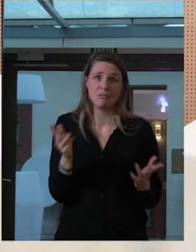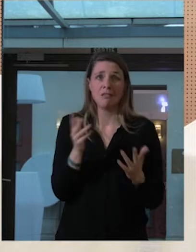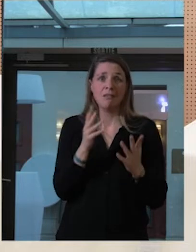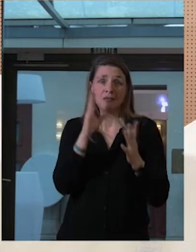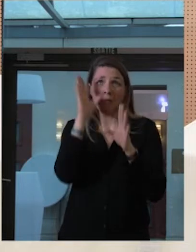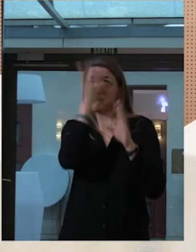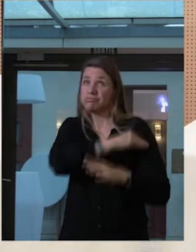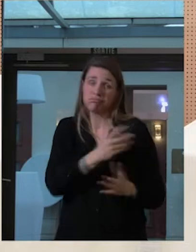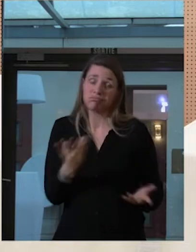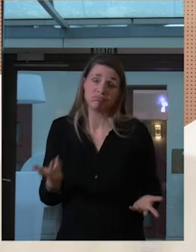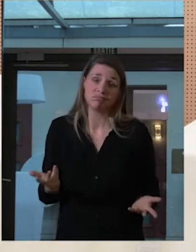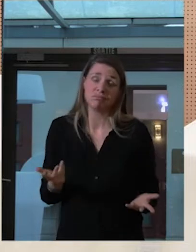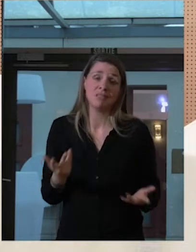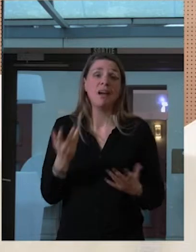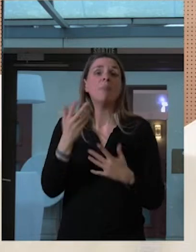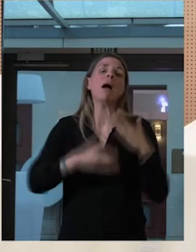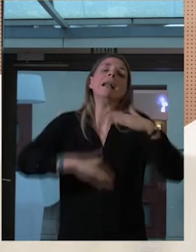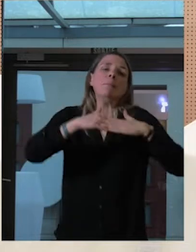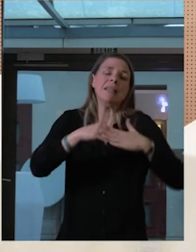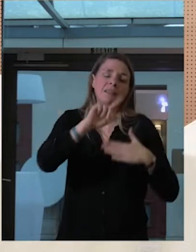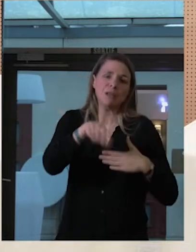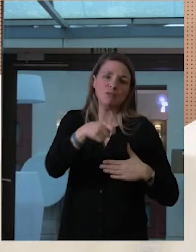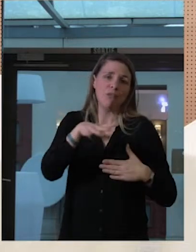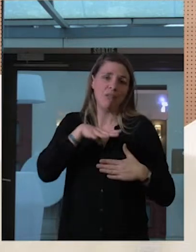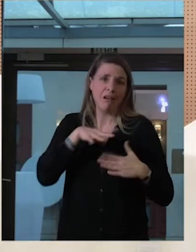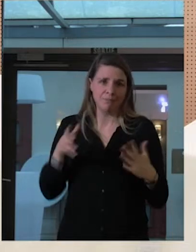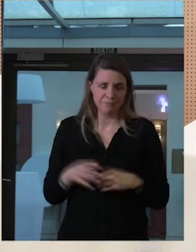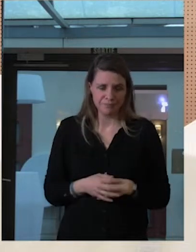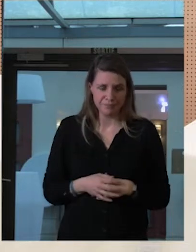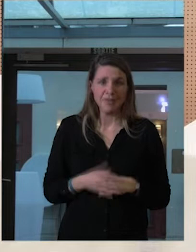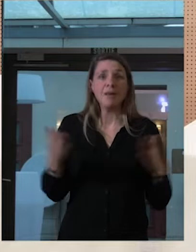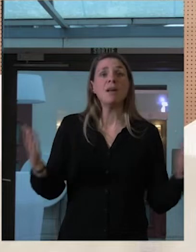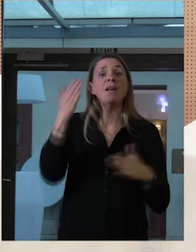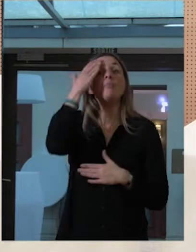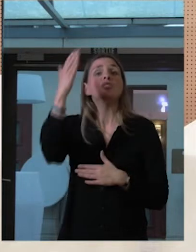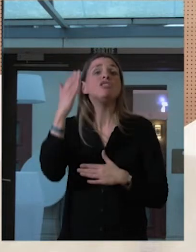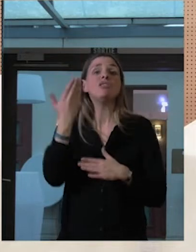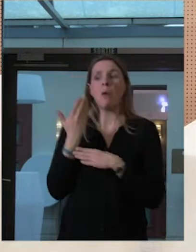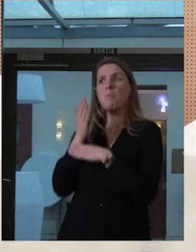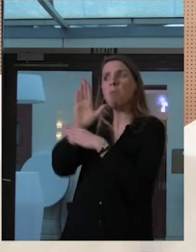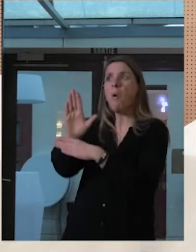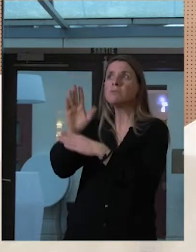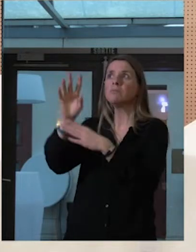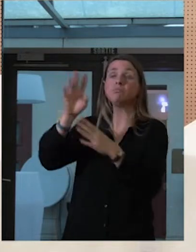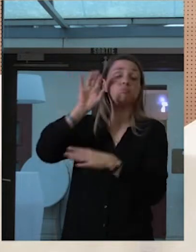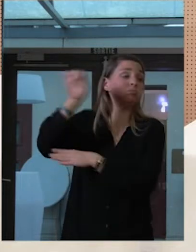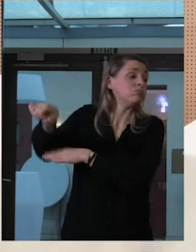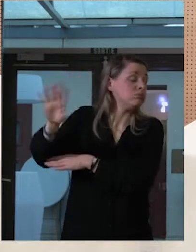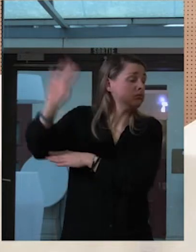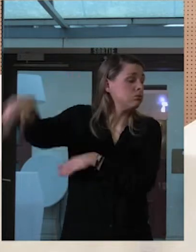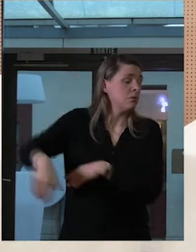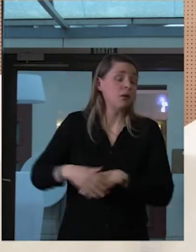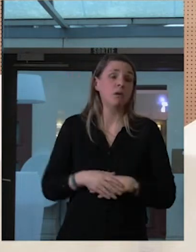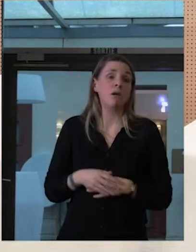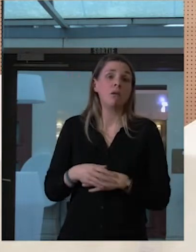chose. Après, il y a certaines limites, bien sûr, mais forcément, si on montre que ça ne nous atteint pas, les autres